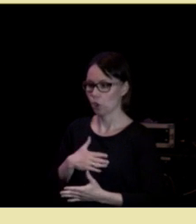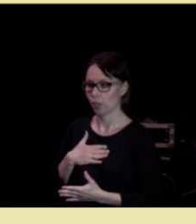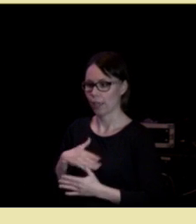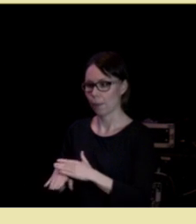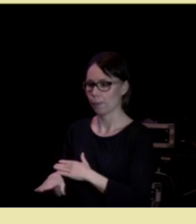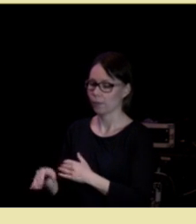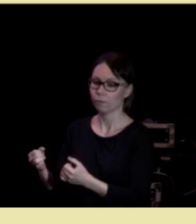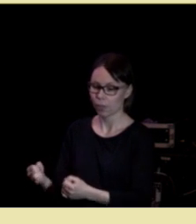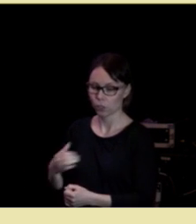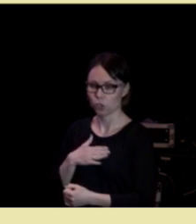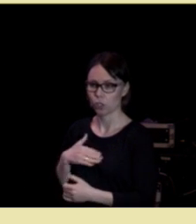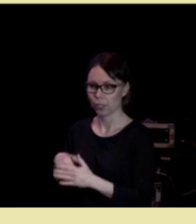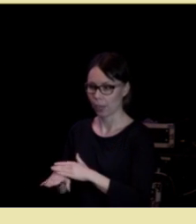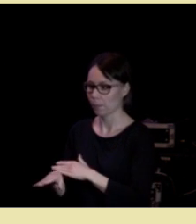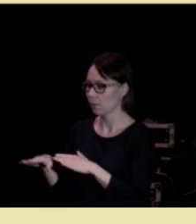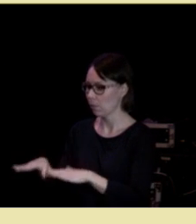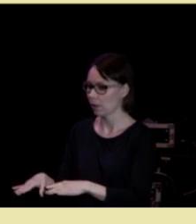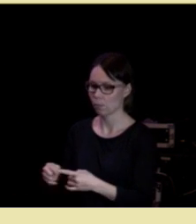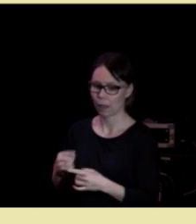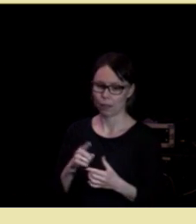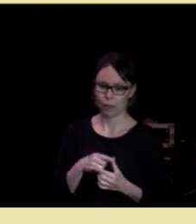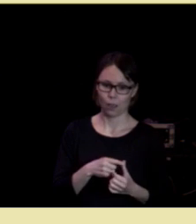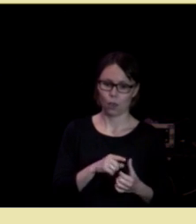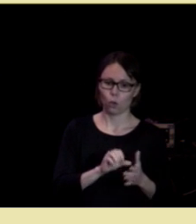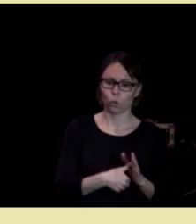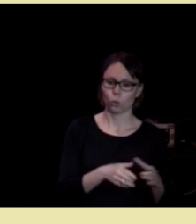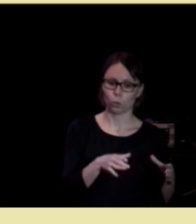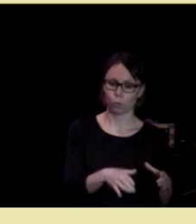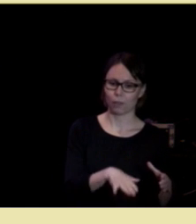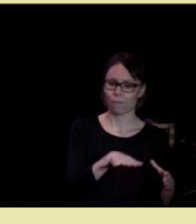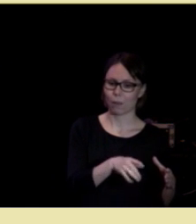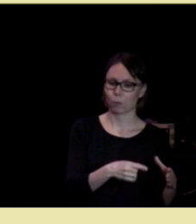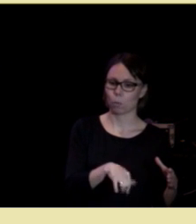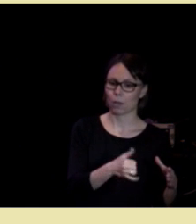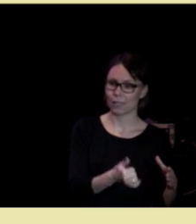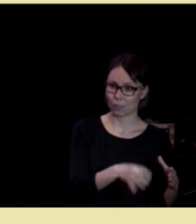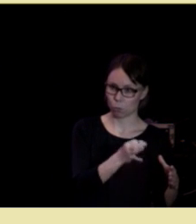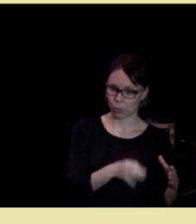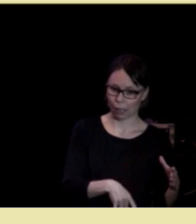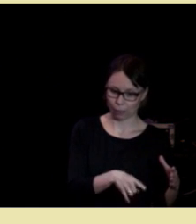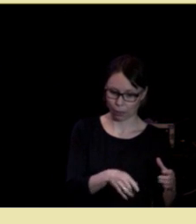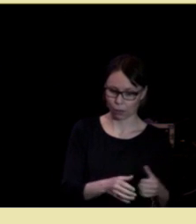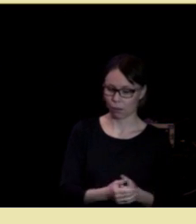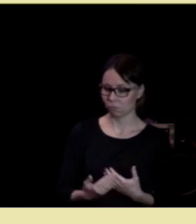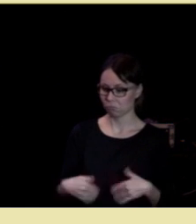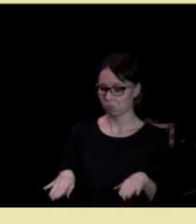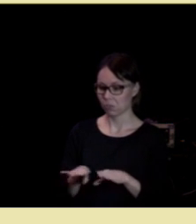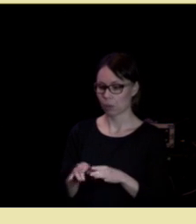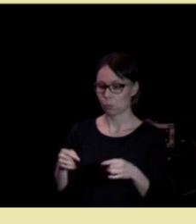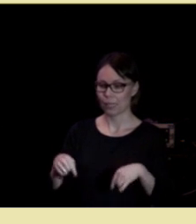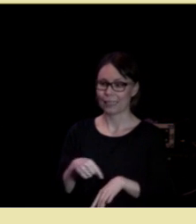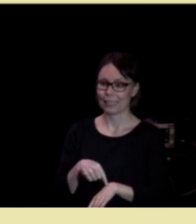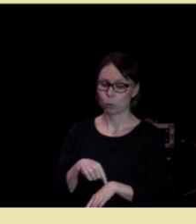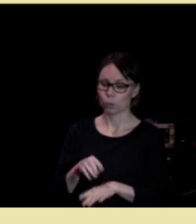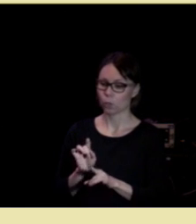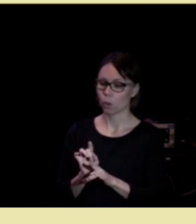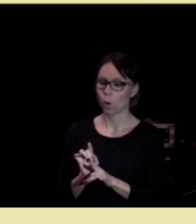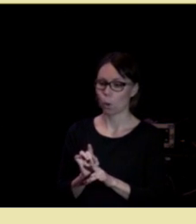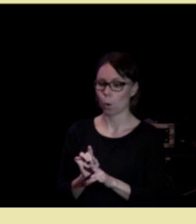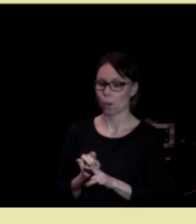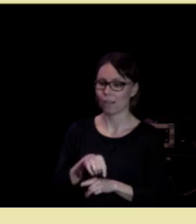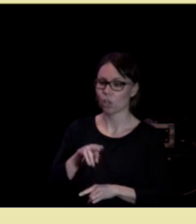fast sykehjemsplass nå, mens tallet I kontrollgruppen var 15,6%. Til sammenligning på dette tidspunktet, så var